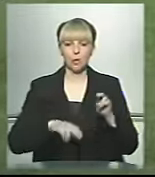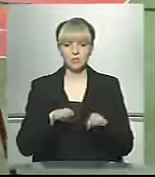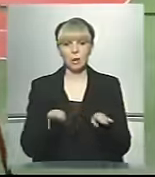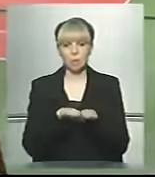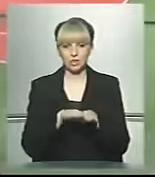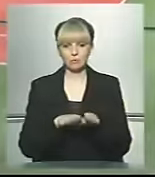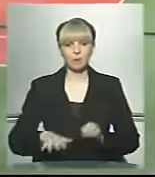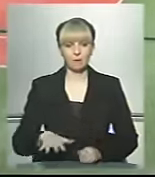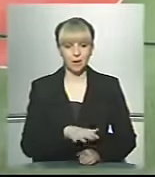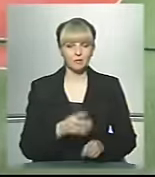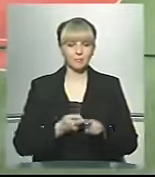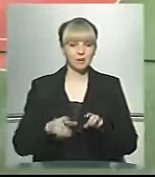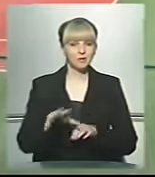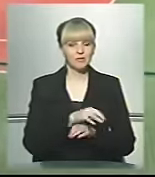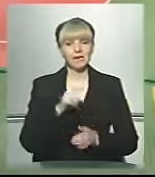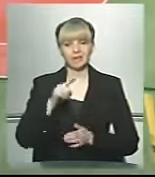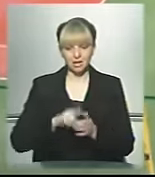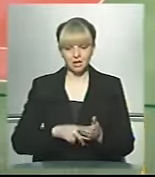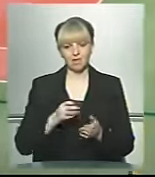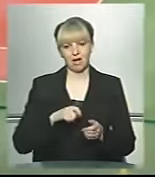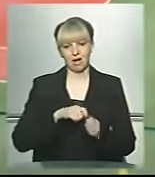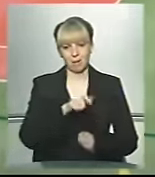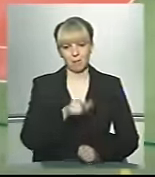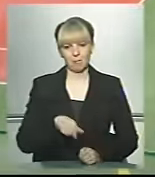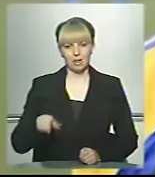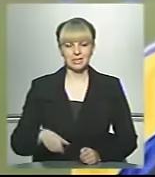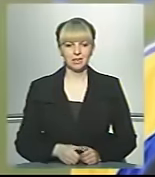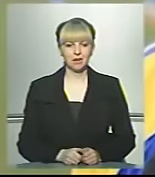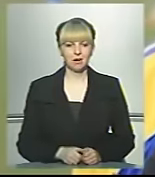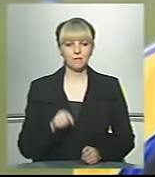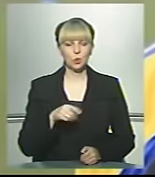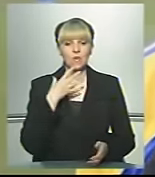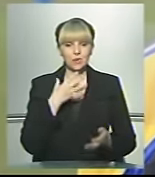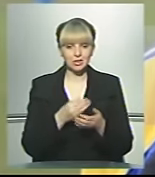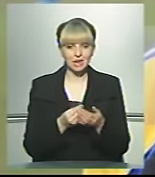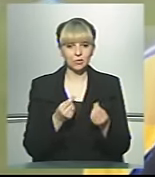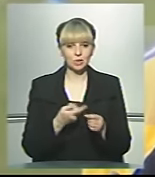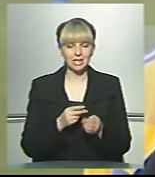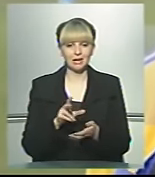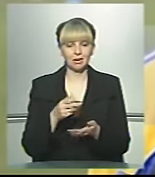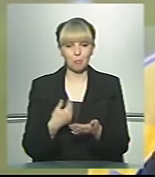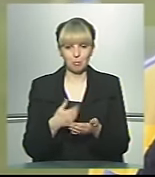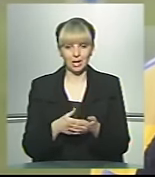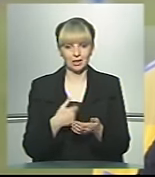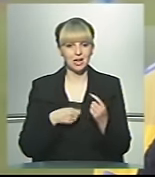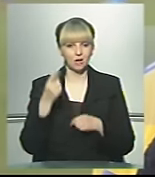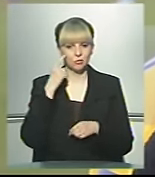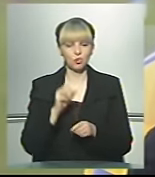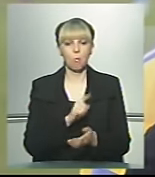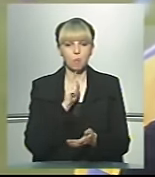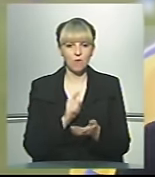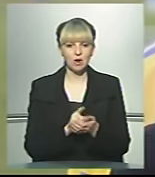подібних майданчиків. Тому усі надії на меценатів. А тут за власні кошти такий приклад, я думаю, що